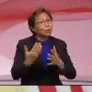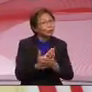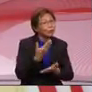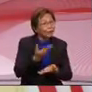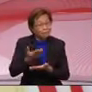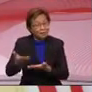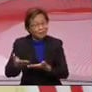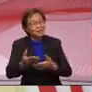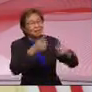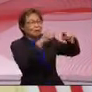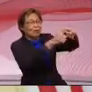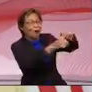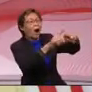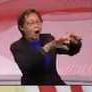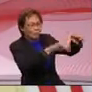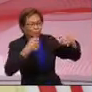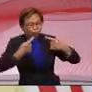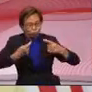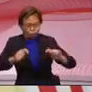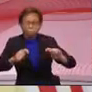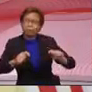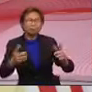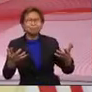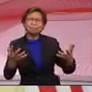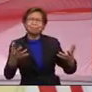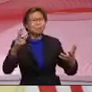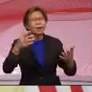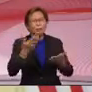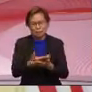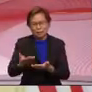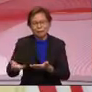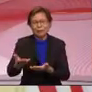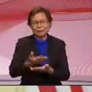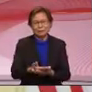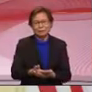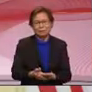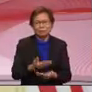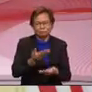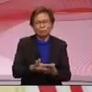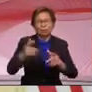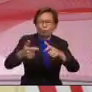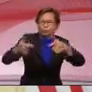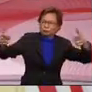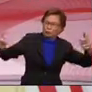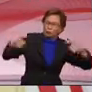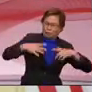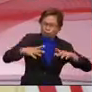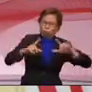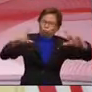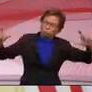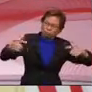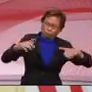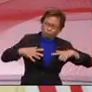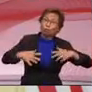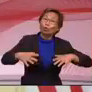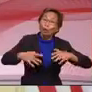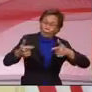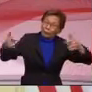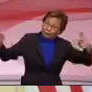beli di fitting room dan sebagainya. Jadi tak timbullah beli baju terbesar ke terkecil, kerana tak timbul dah. Jadi kita